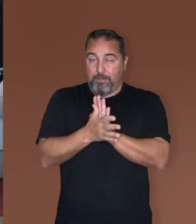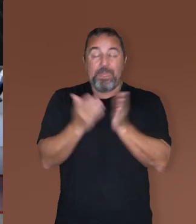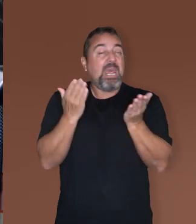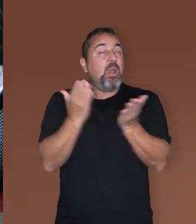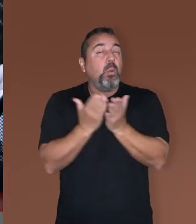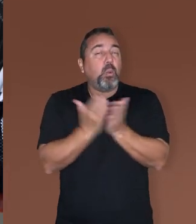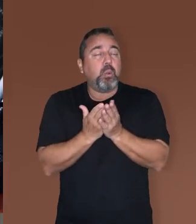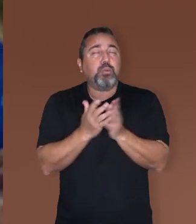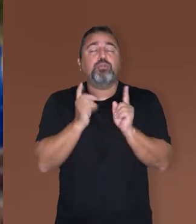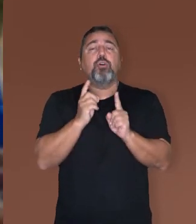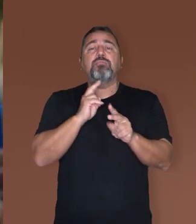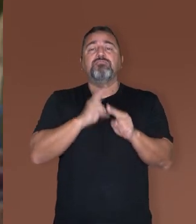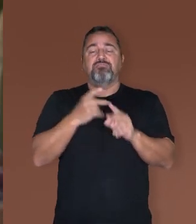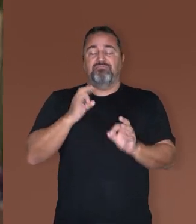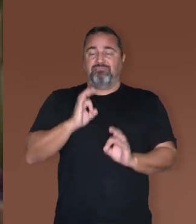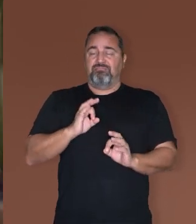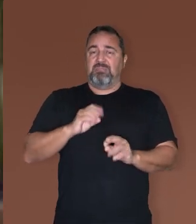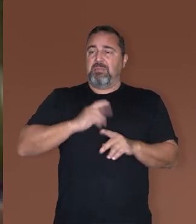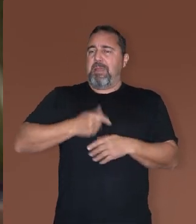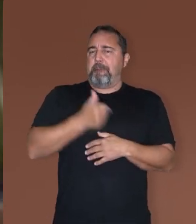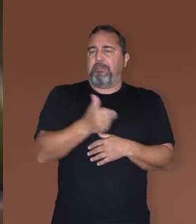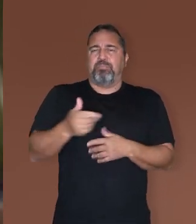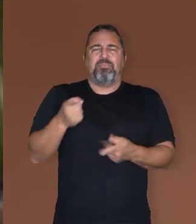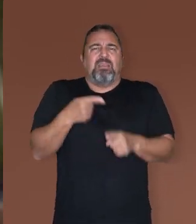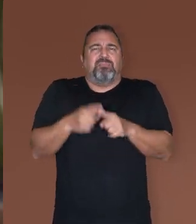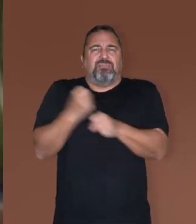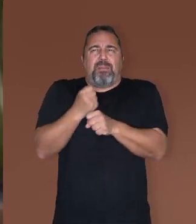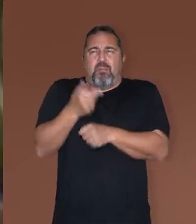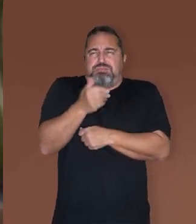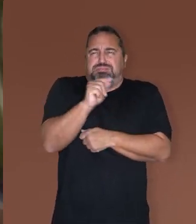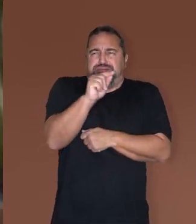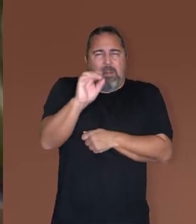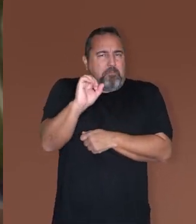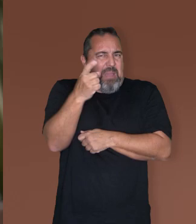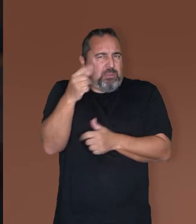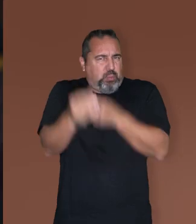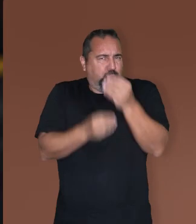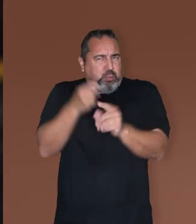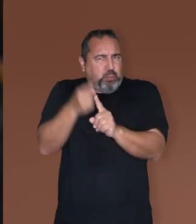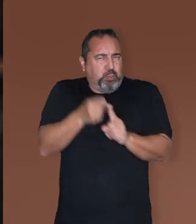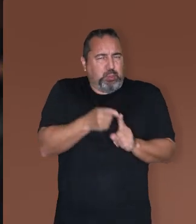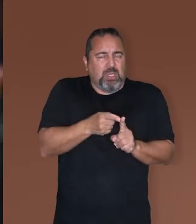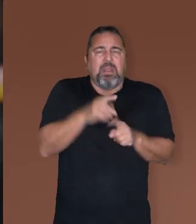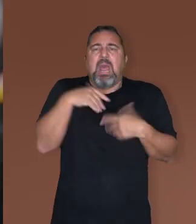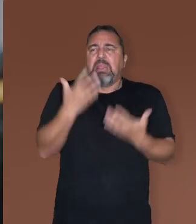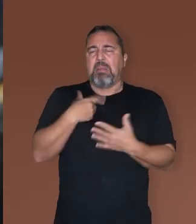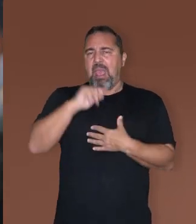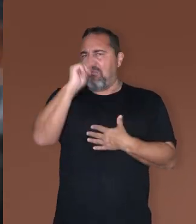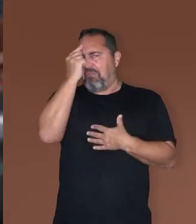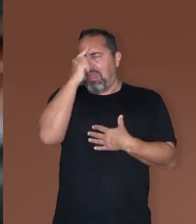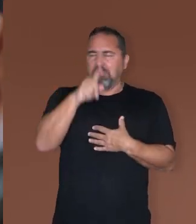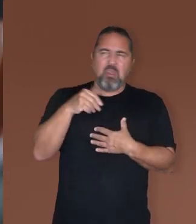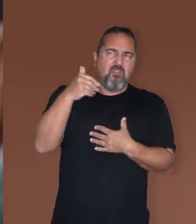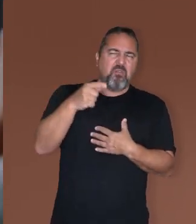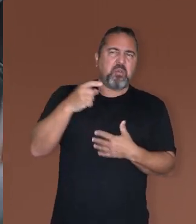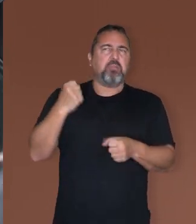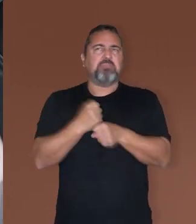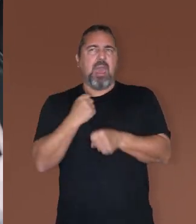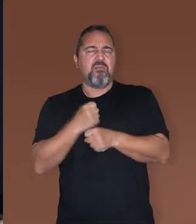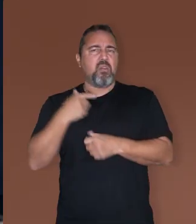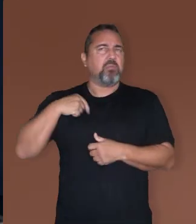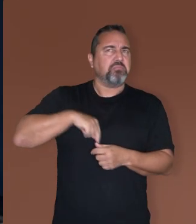maneiatzea. Ikastaro honi esker, gehien eskatzen diren tresnak menderatzeaz gain, zure gertuko etorkizuneko